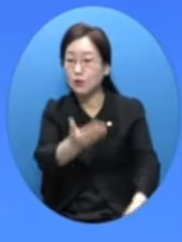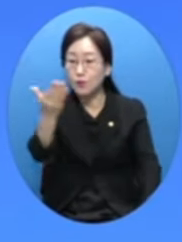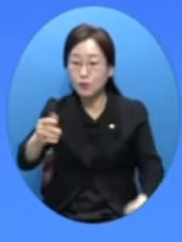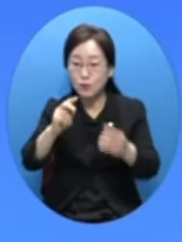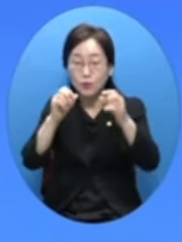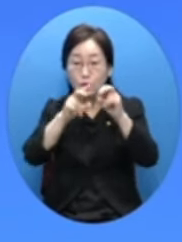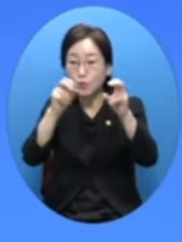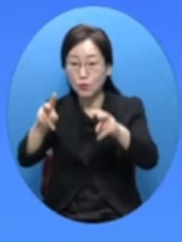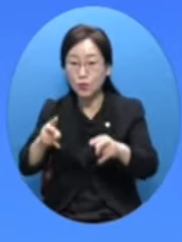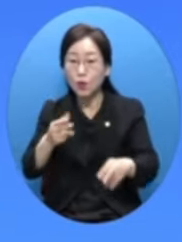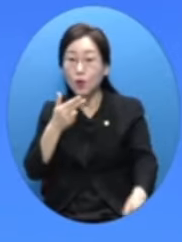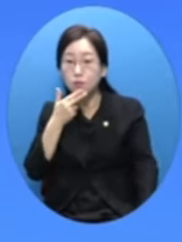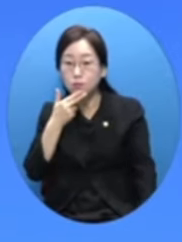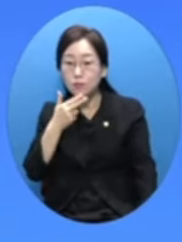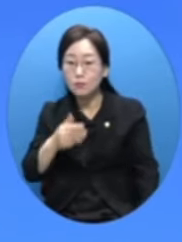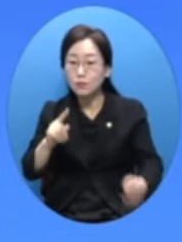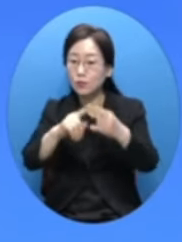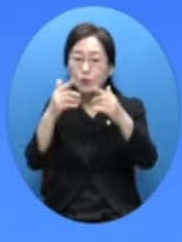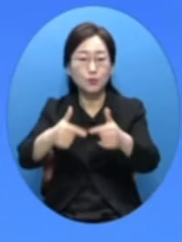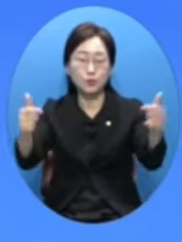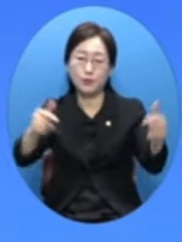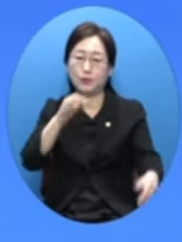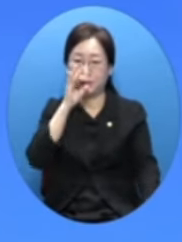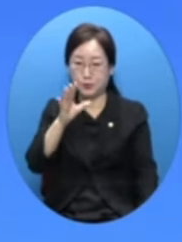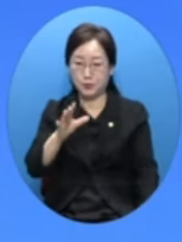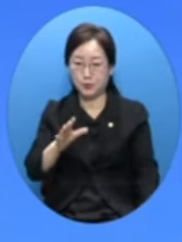않으면 교회는 부흥하지 않습니다. 교회는 오히려